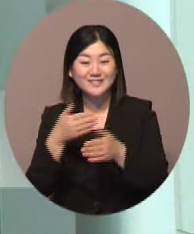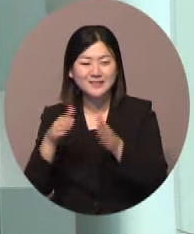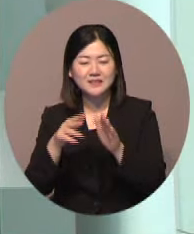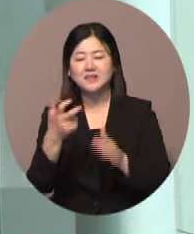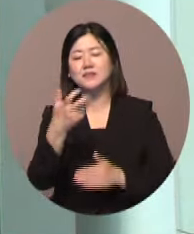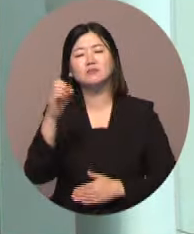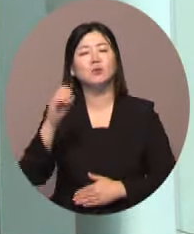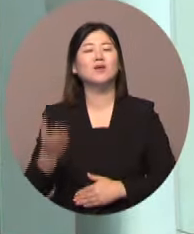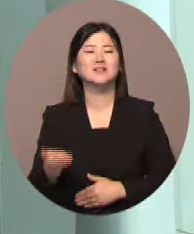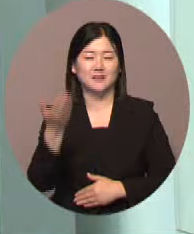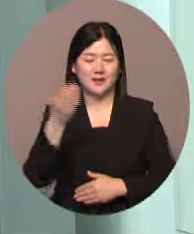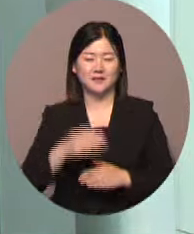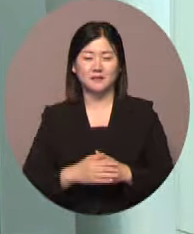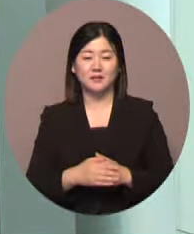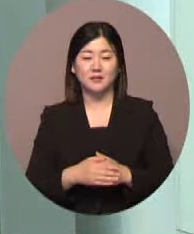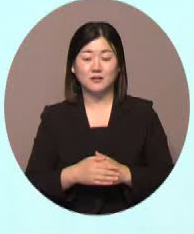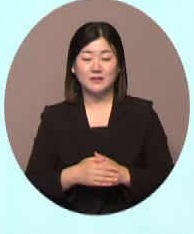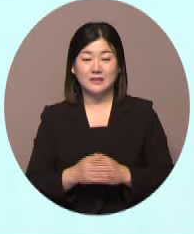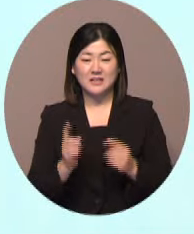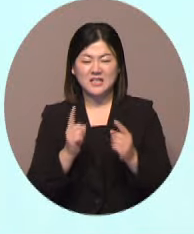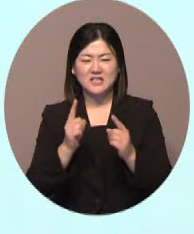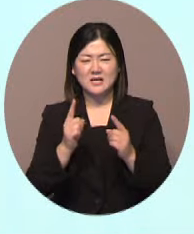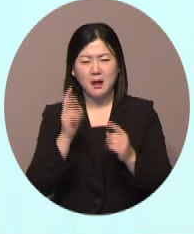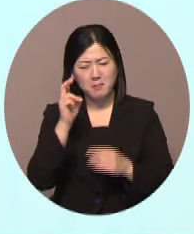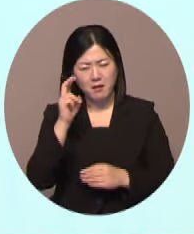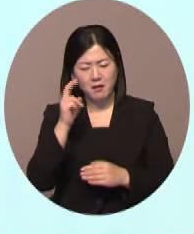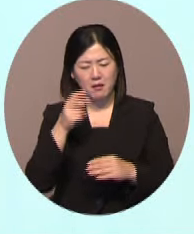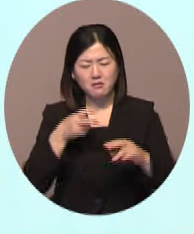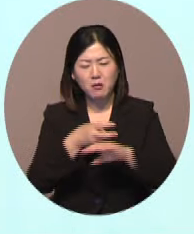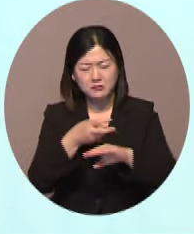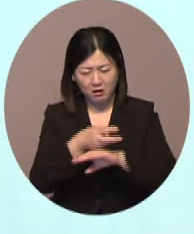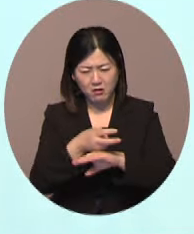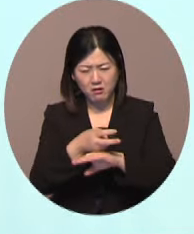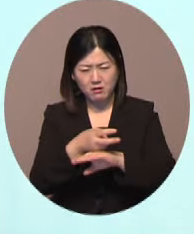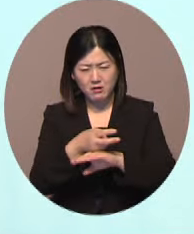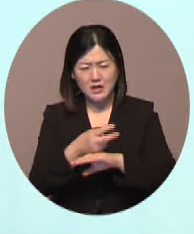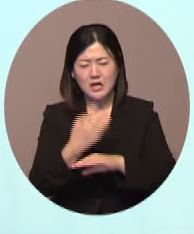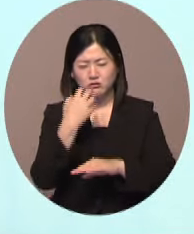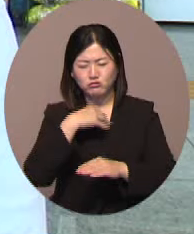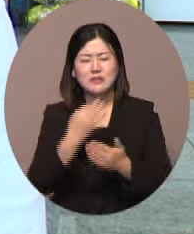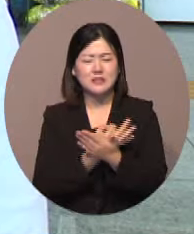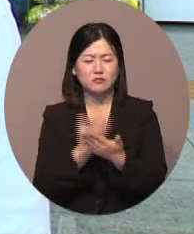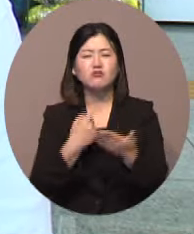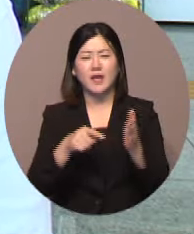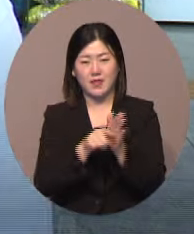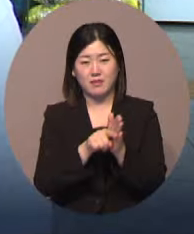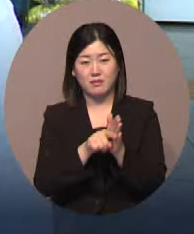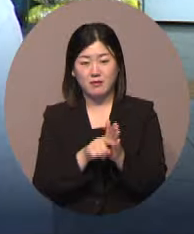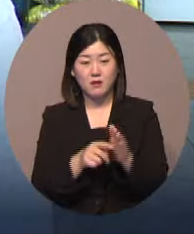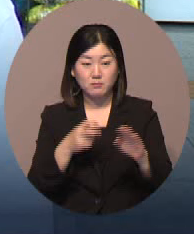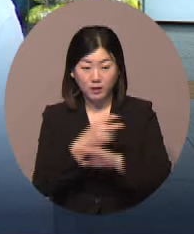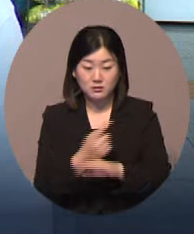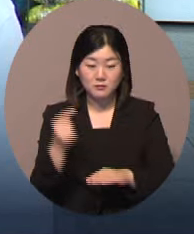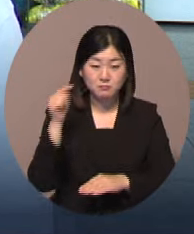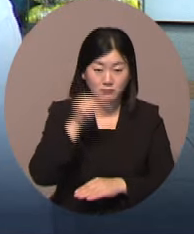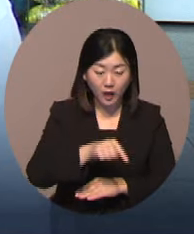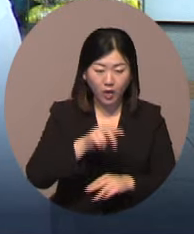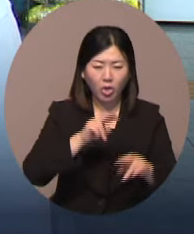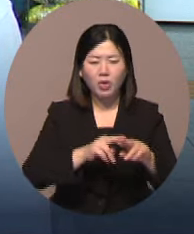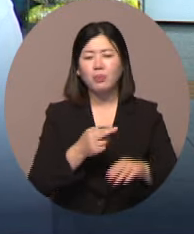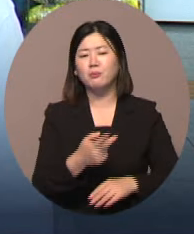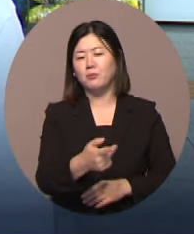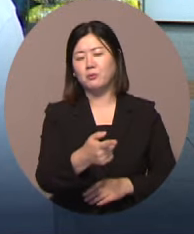달합니다. 터미널의 현장 수익을 높이기 위한 일종의 관행입니다. 제가 타려고 왔는데 자리가 다